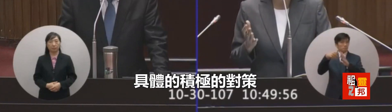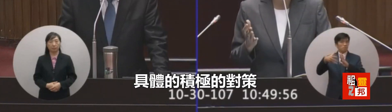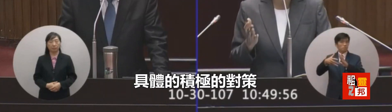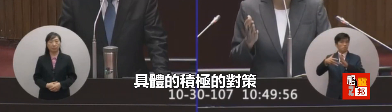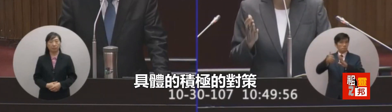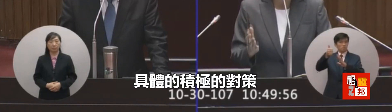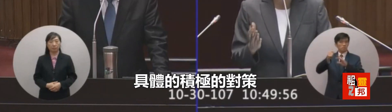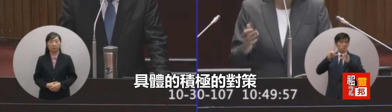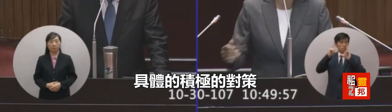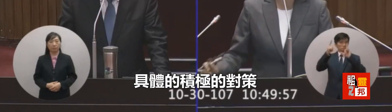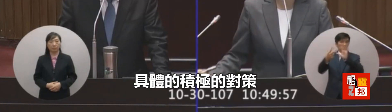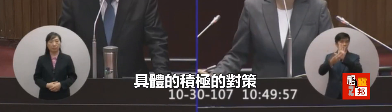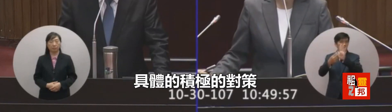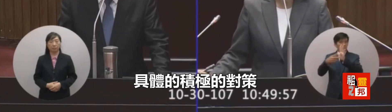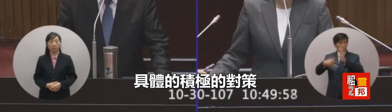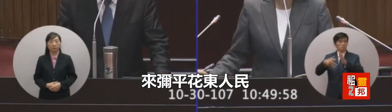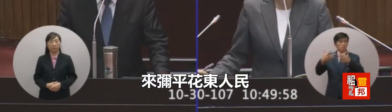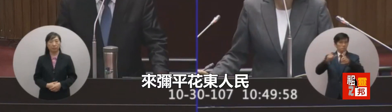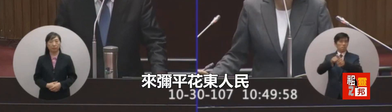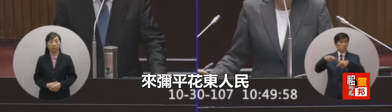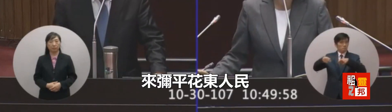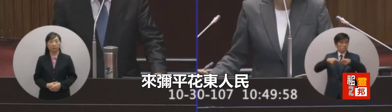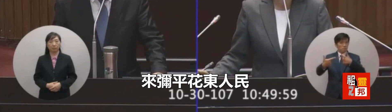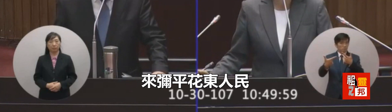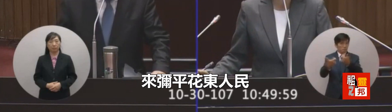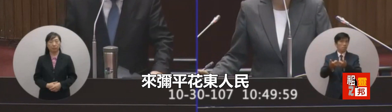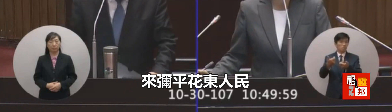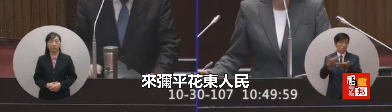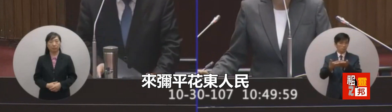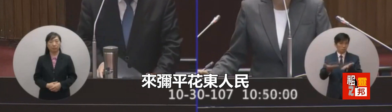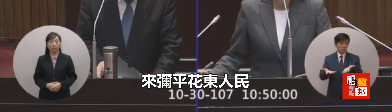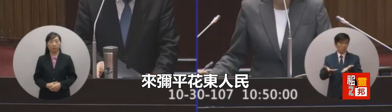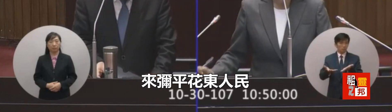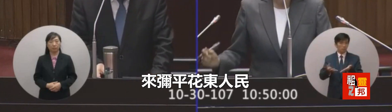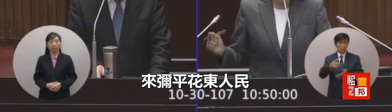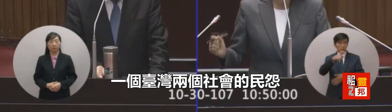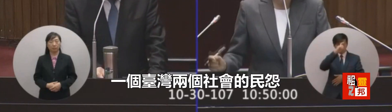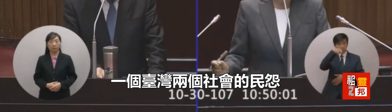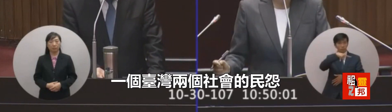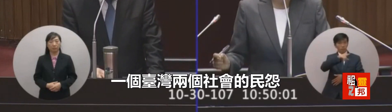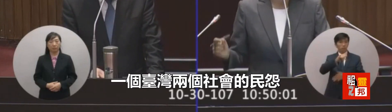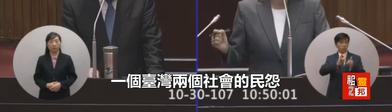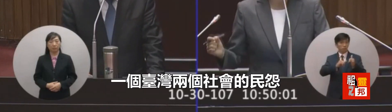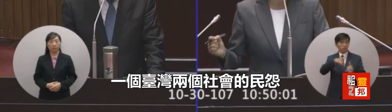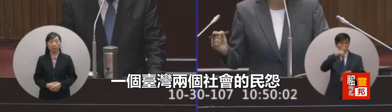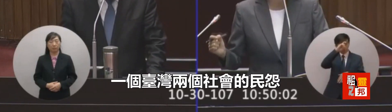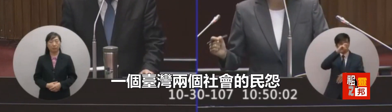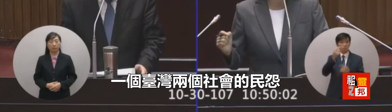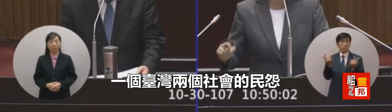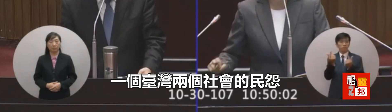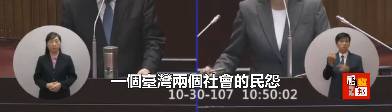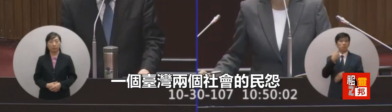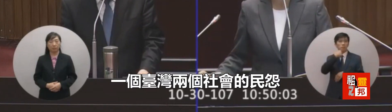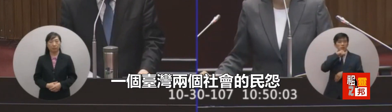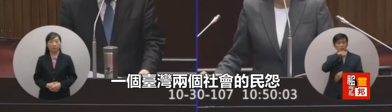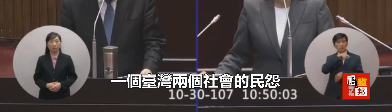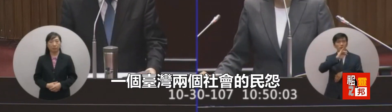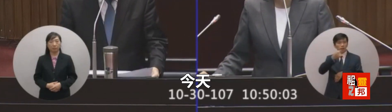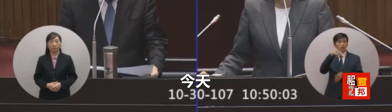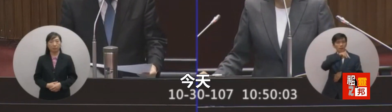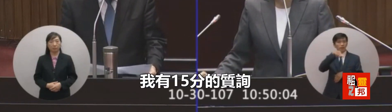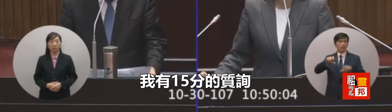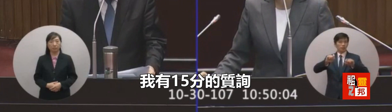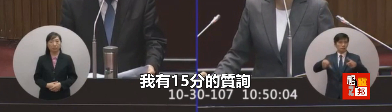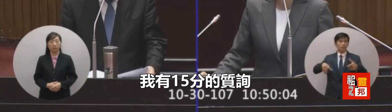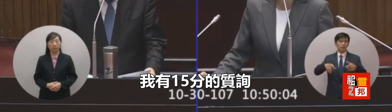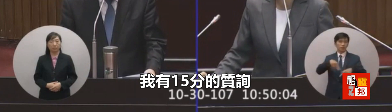出具体的积极的对策，来弥平花东人民一个台湾两个社会的民怨。